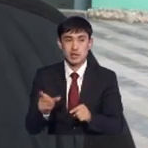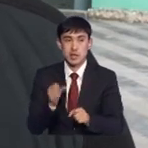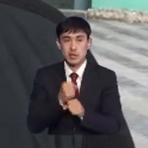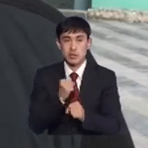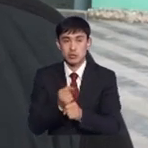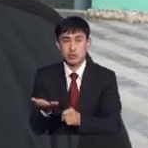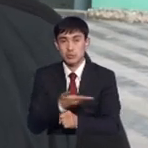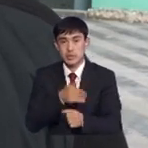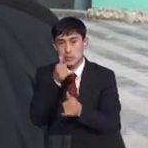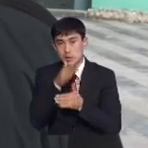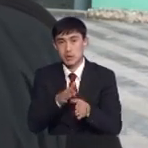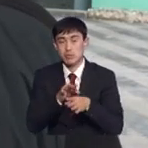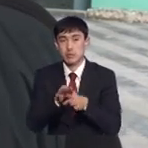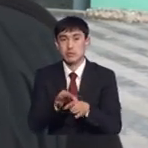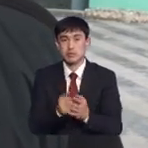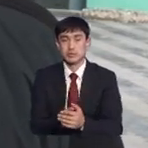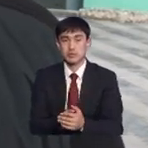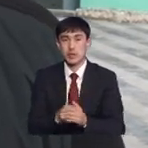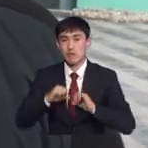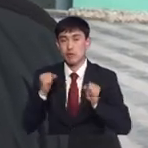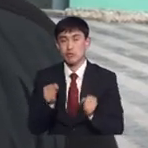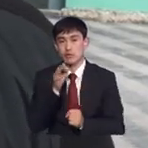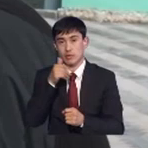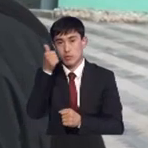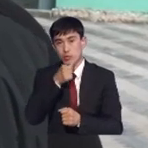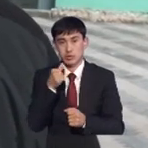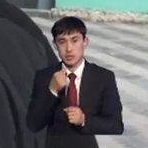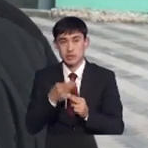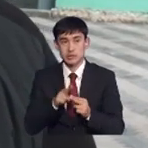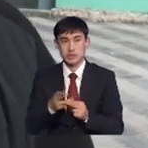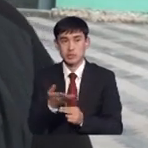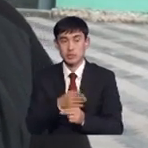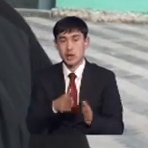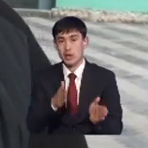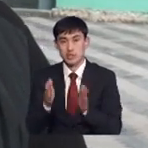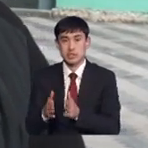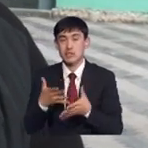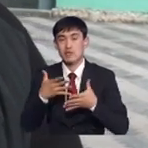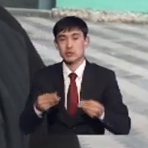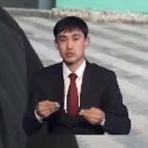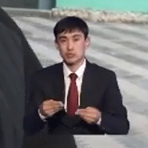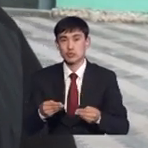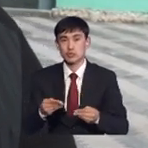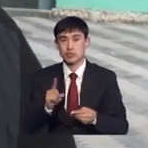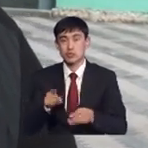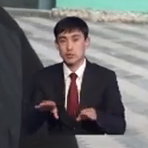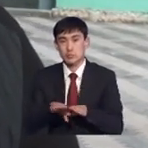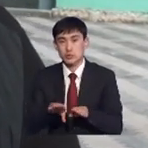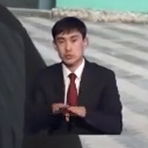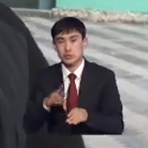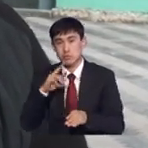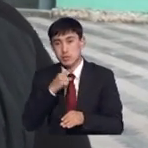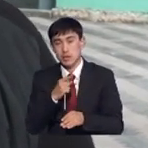работы мы не могли проводить в холодное время года. Из-за этого мы их отложили на весну, чтобы не получилось